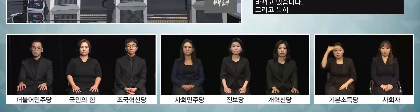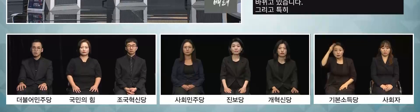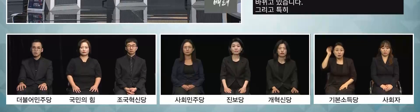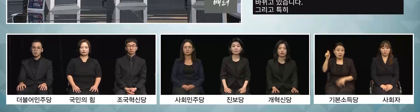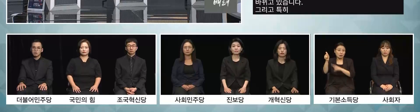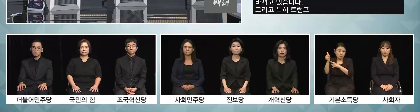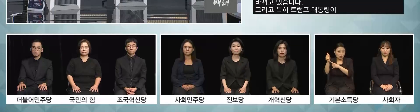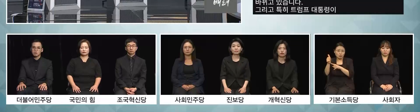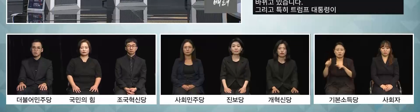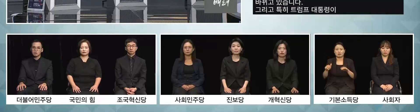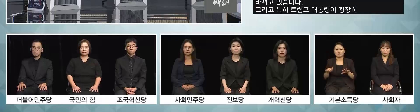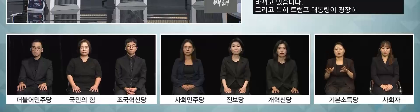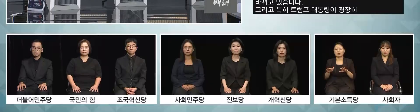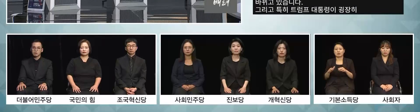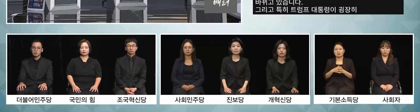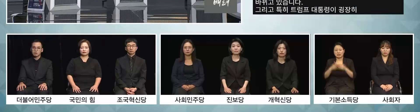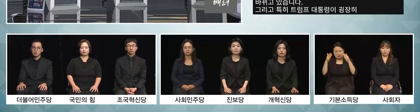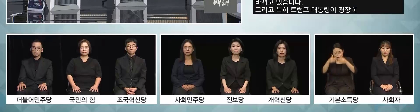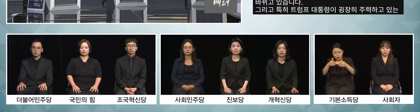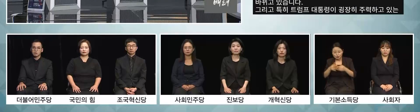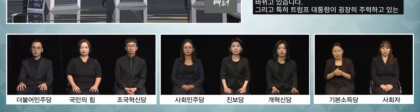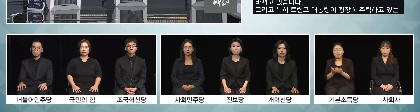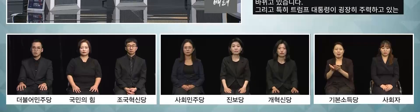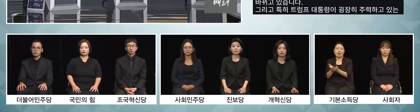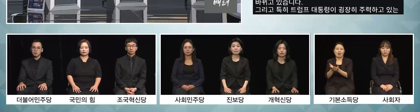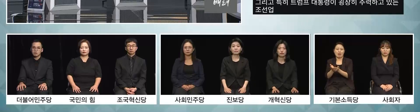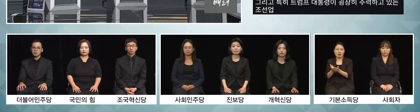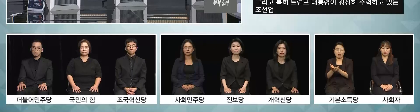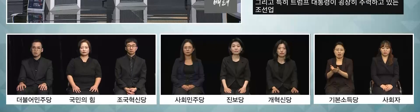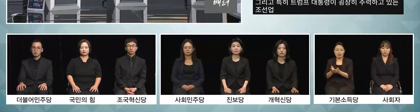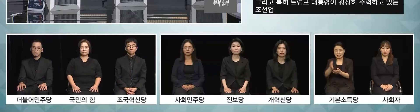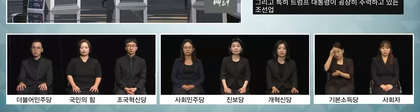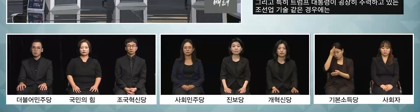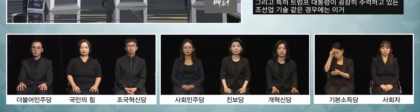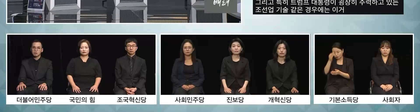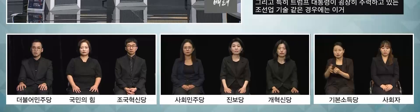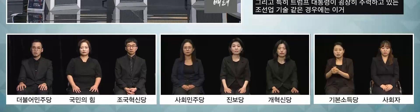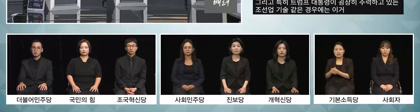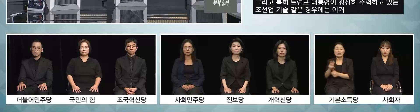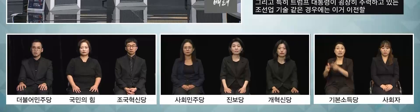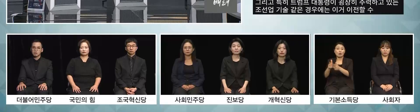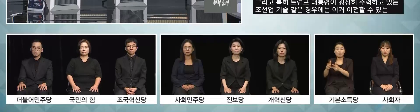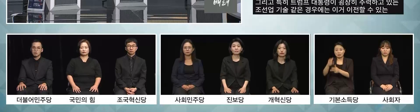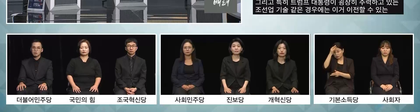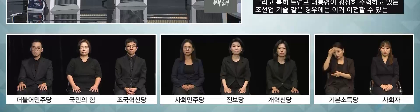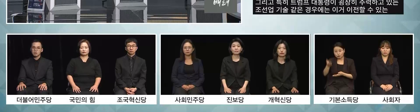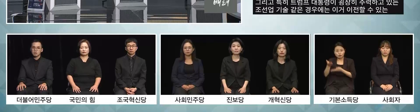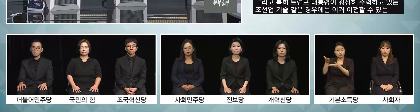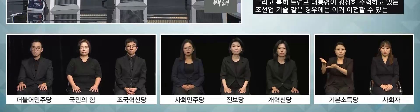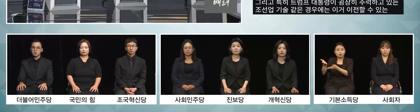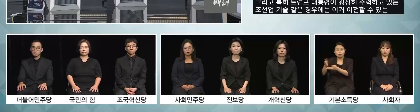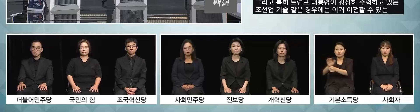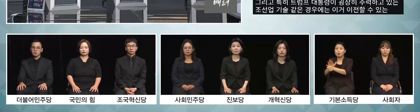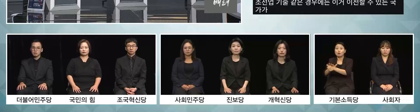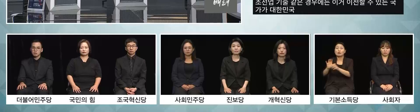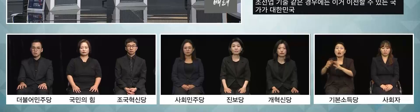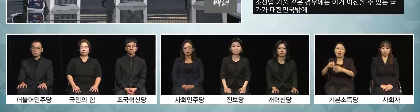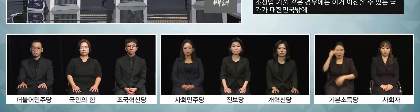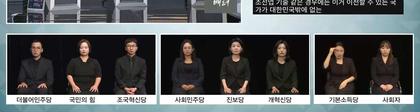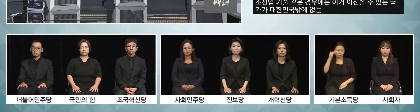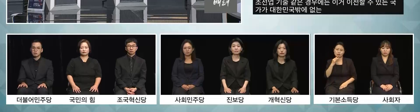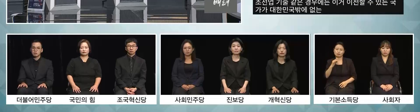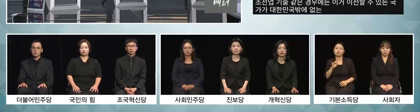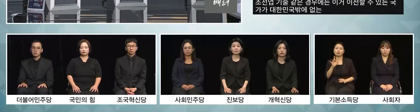대통령이 굉장히 주력하고 있는 조선업 기술 같은 경우에는 이거 이전할 수 있는 국가가 대한민국밖에 없는